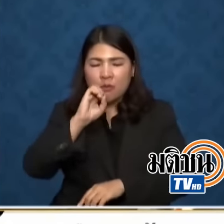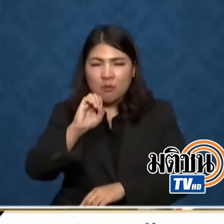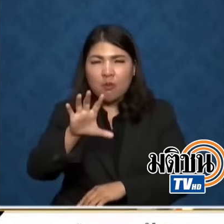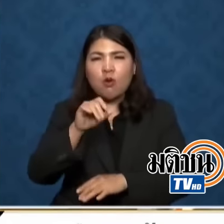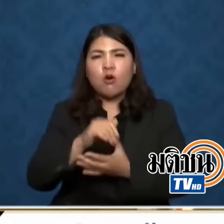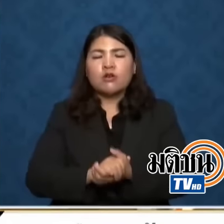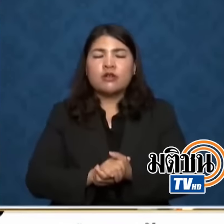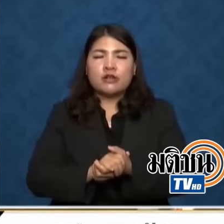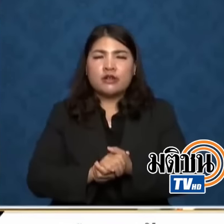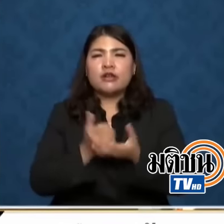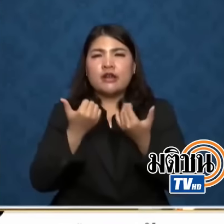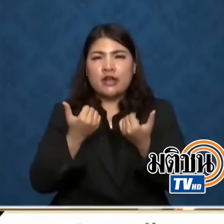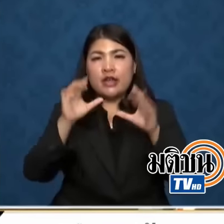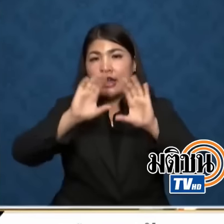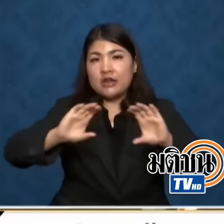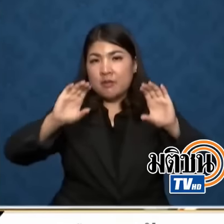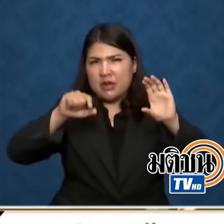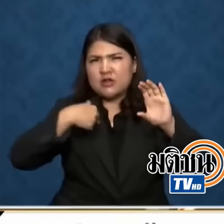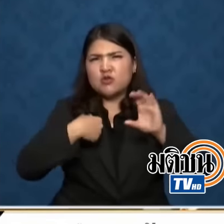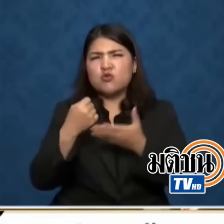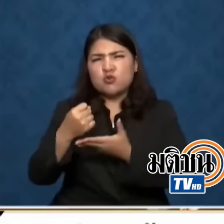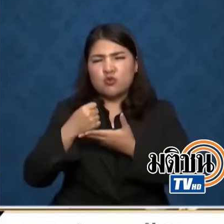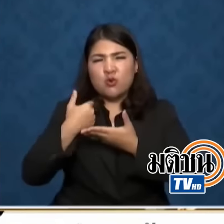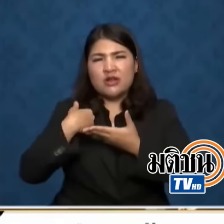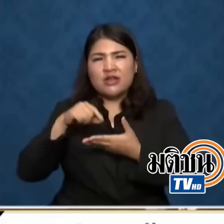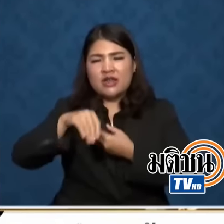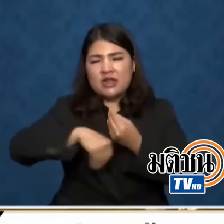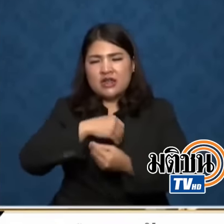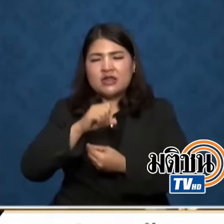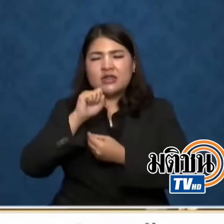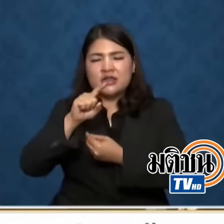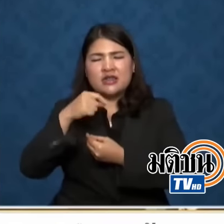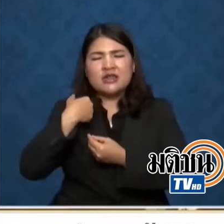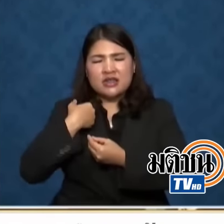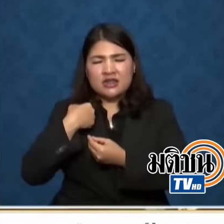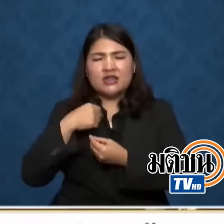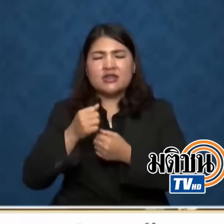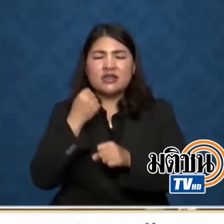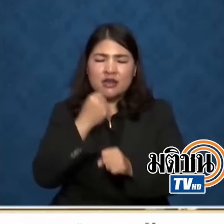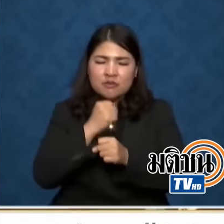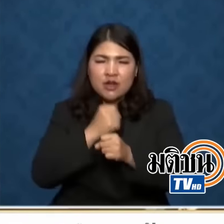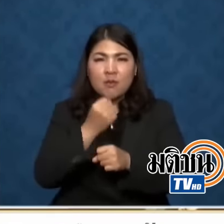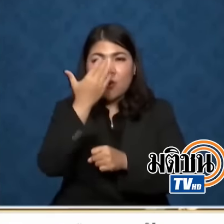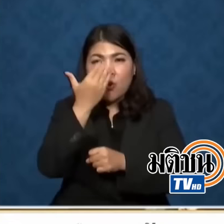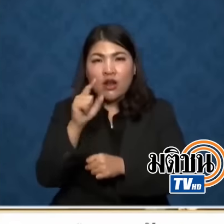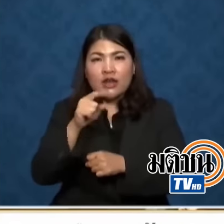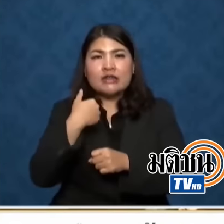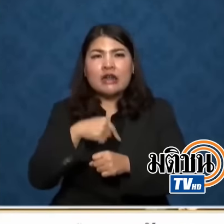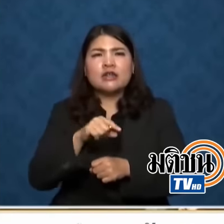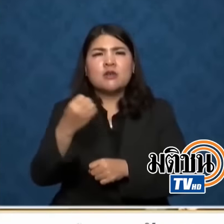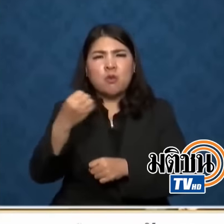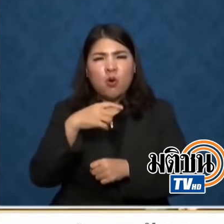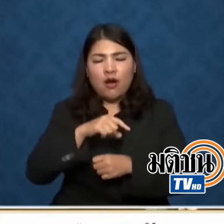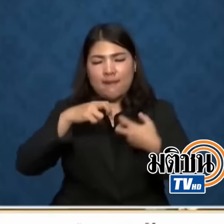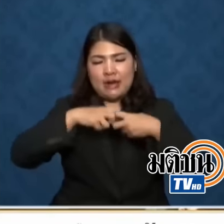นี่ยสร้างความเชื่อมั่นให้กลับคืนมาให้กับระบบเศรษฐกิจได้แล้วในฐานะที่ท่านเองเนี่ยได้อาสาเข้ามาบอกว่าที่จะ